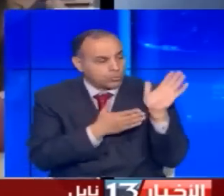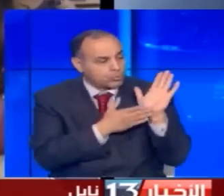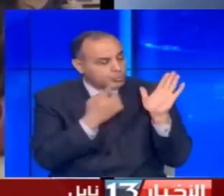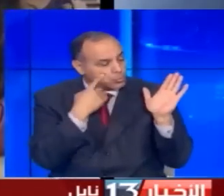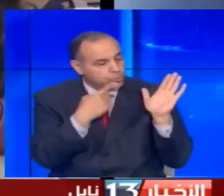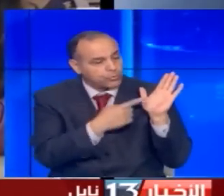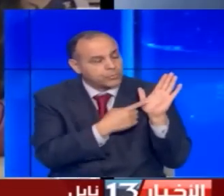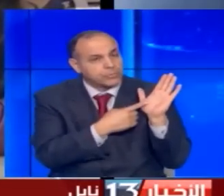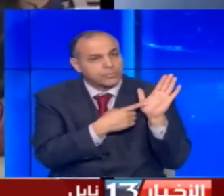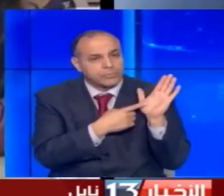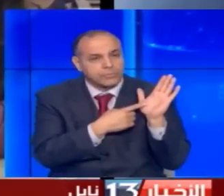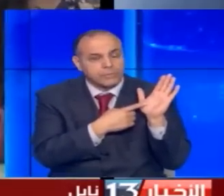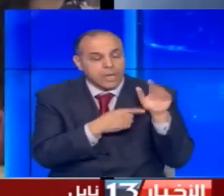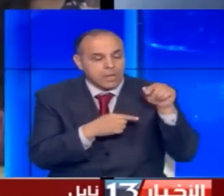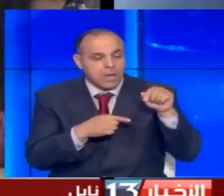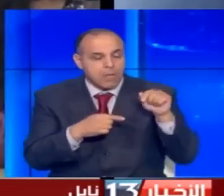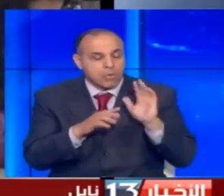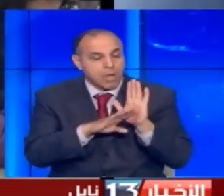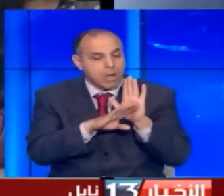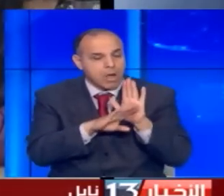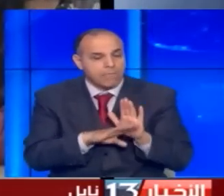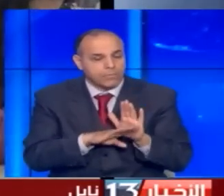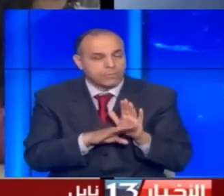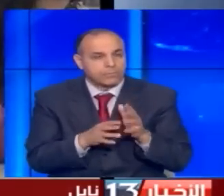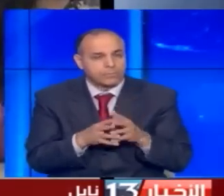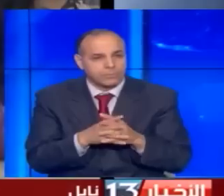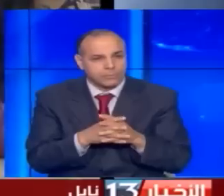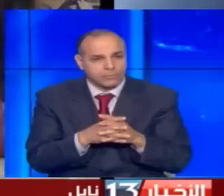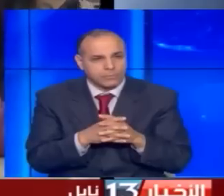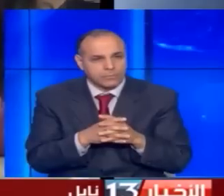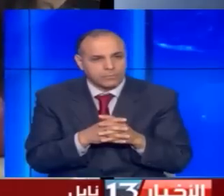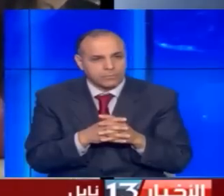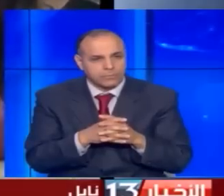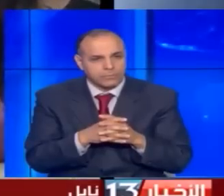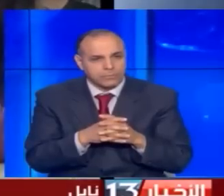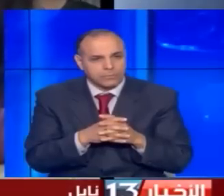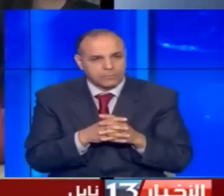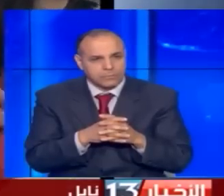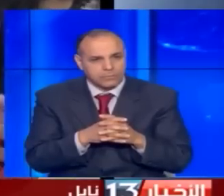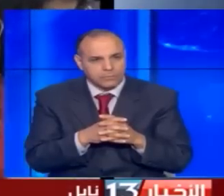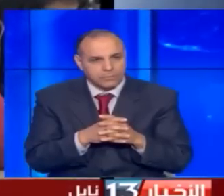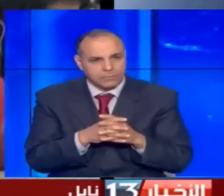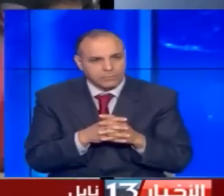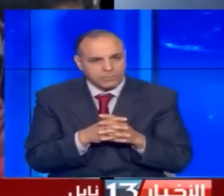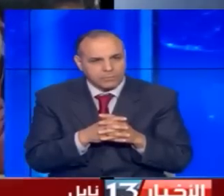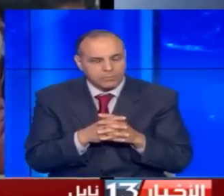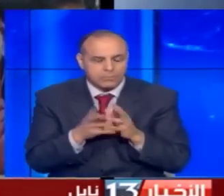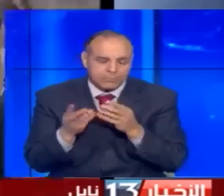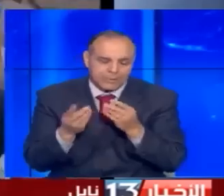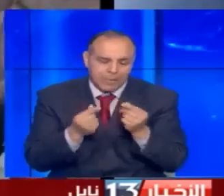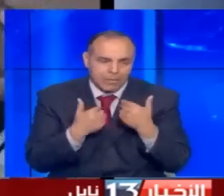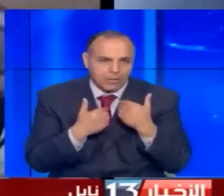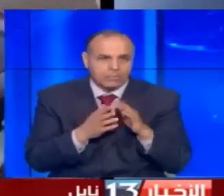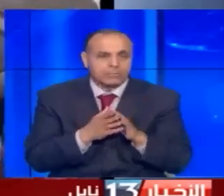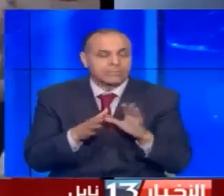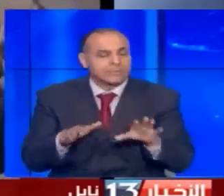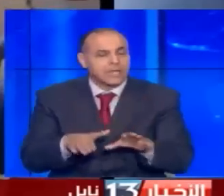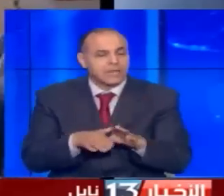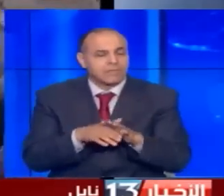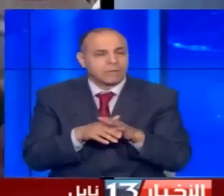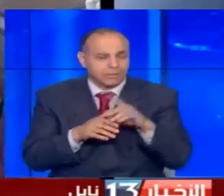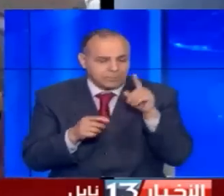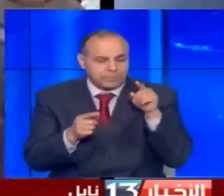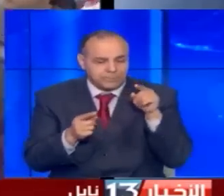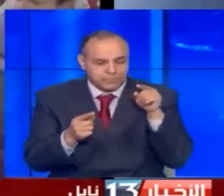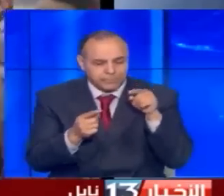نحنا لازمنا نحافظ على معناها نظافة الطبيعة متاعنا. تظاهرة رغم